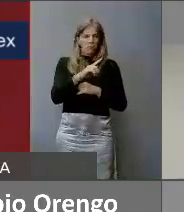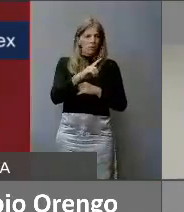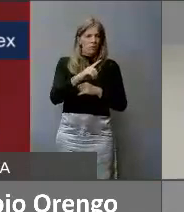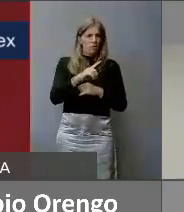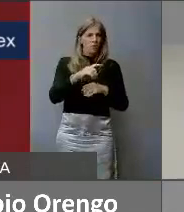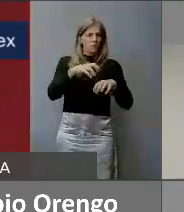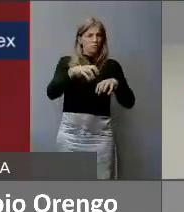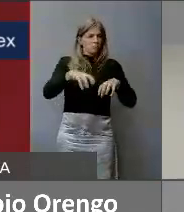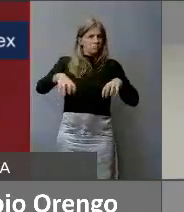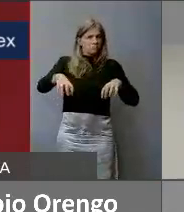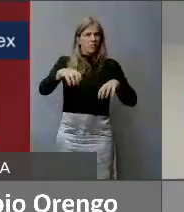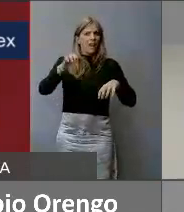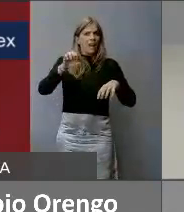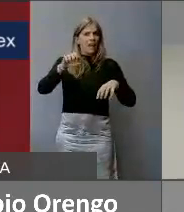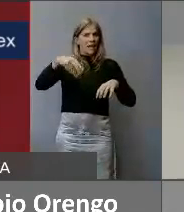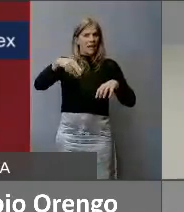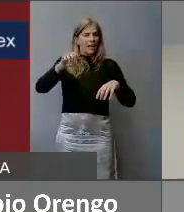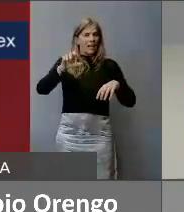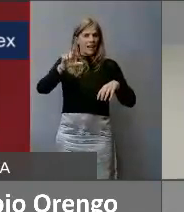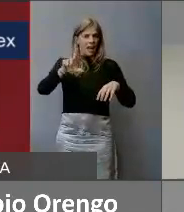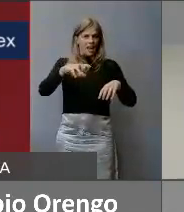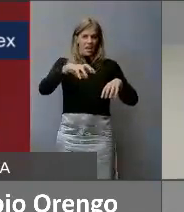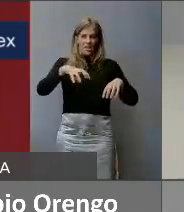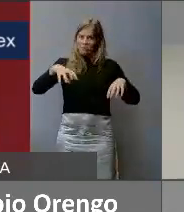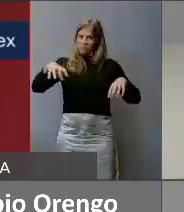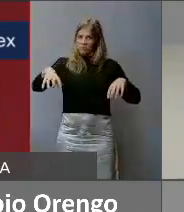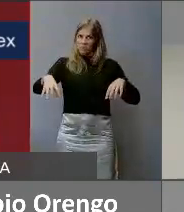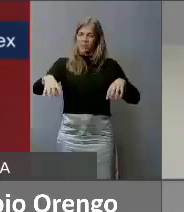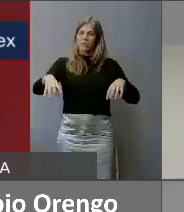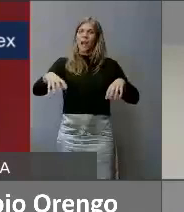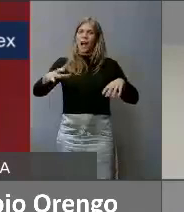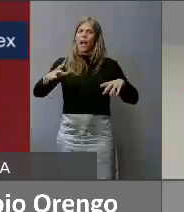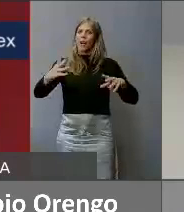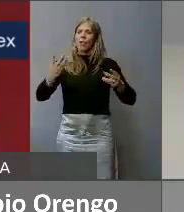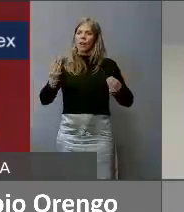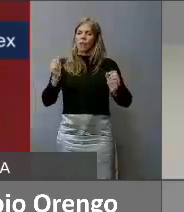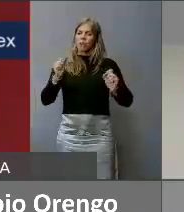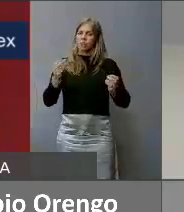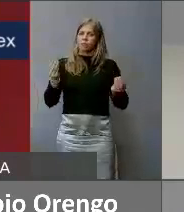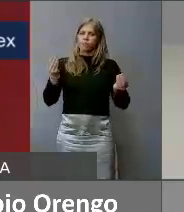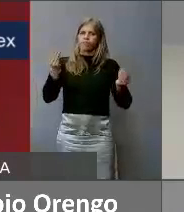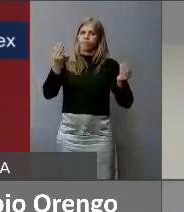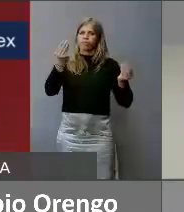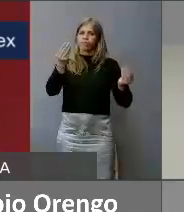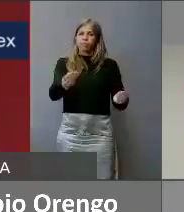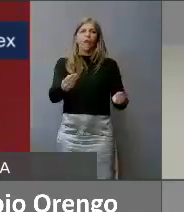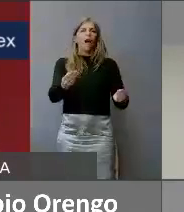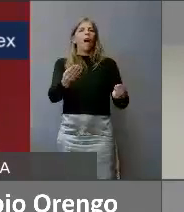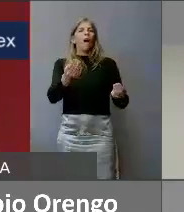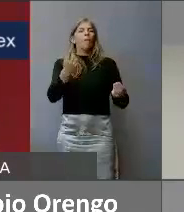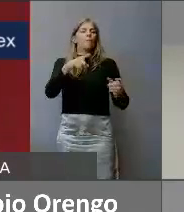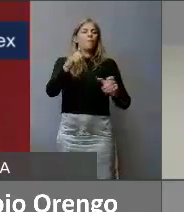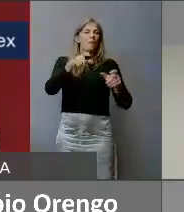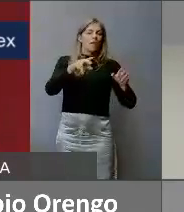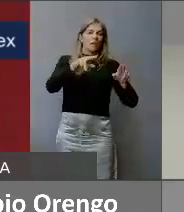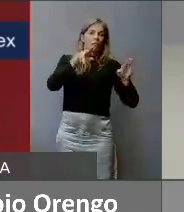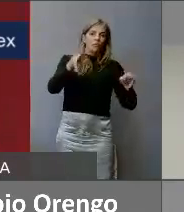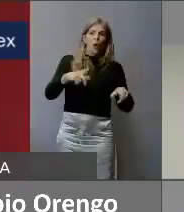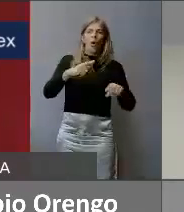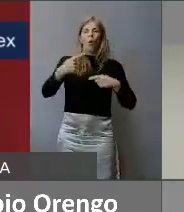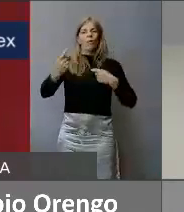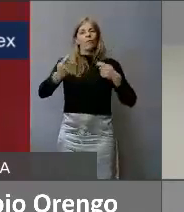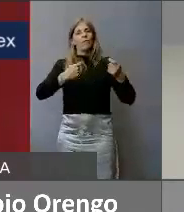daranno finalmente una possibilità proprio sulla passeggiata per i commercianti sia dei mercati scrivere